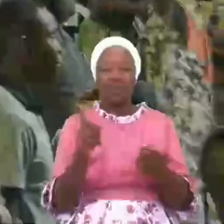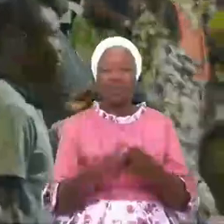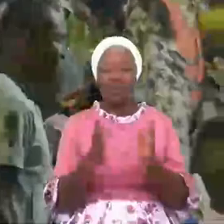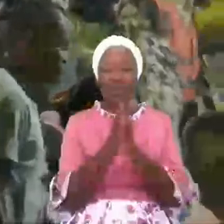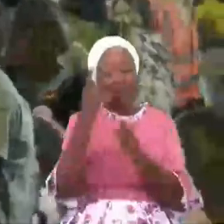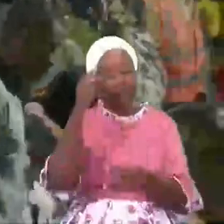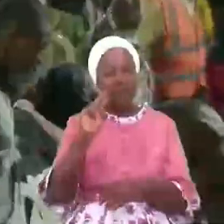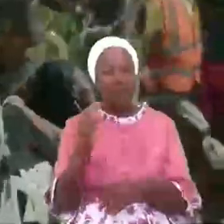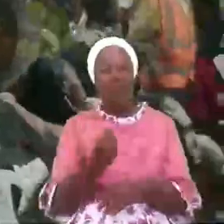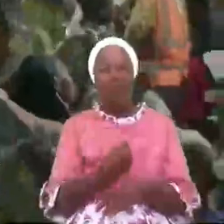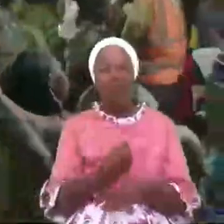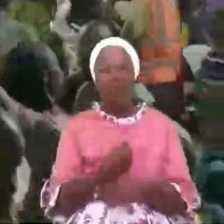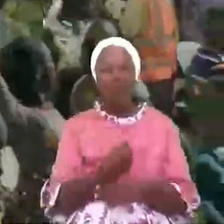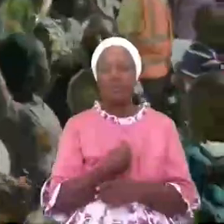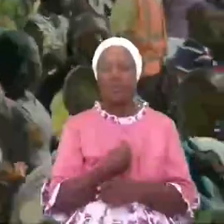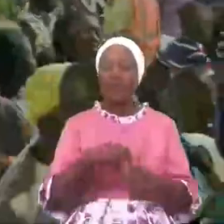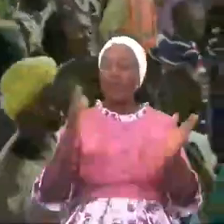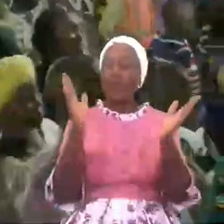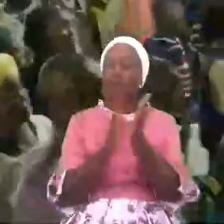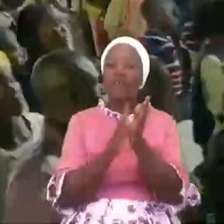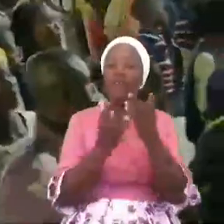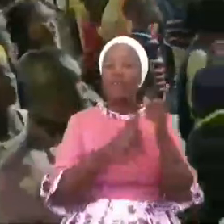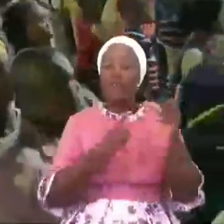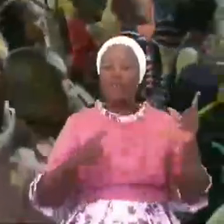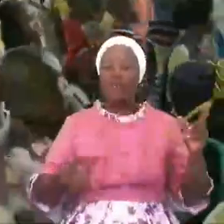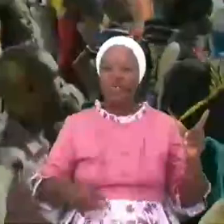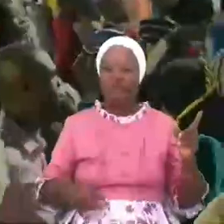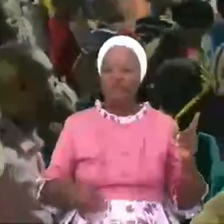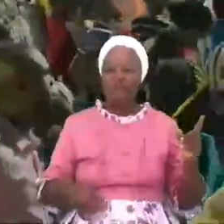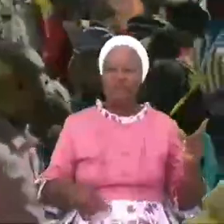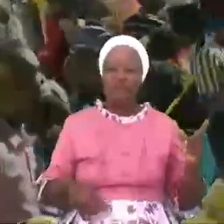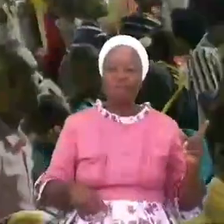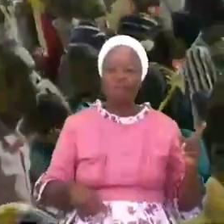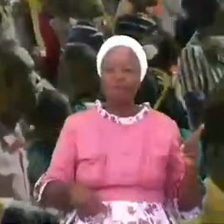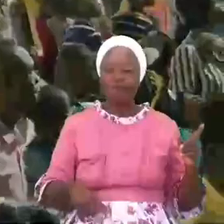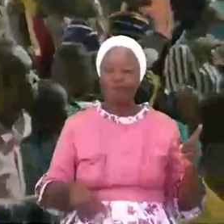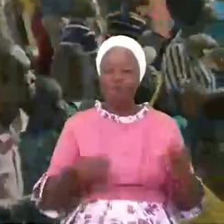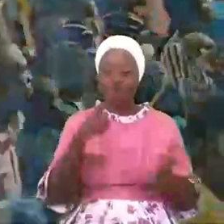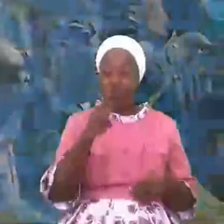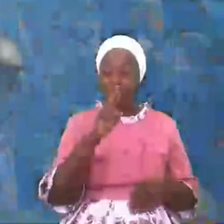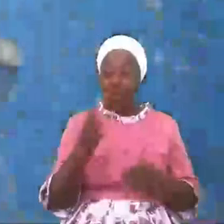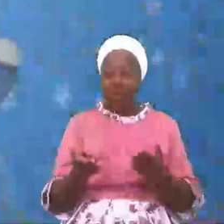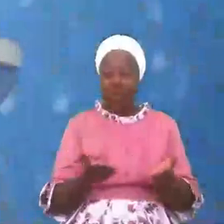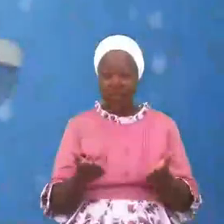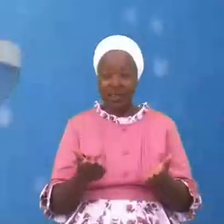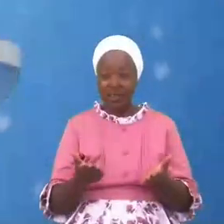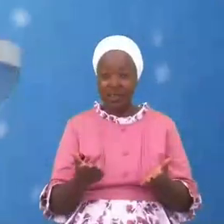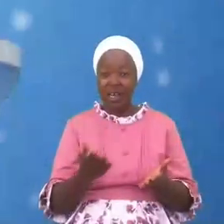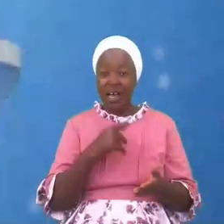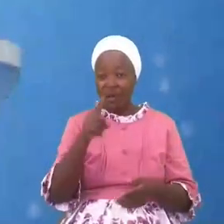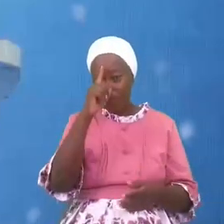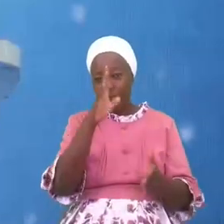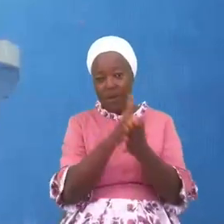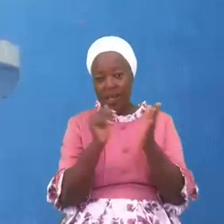vos localités. Levons-nous comme l'homme de Dieu est venu. Gloire à Dieu! Vous êtes là et vous